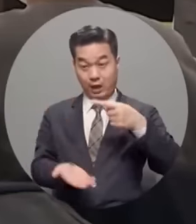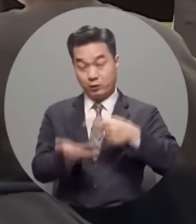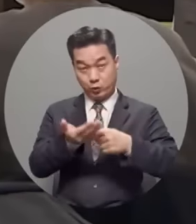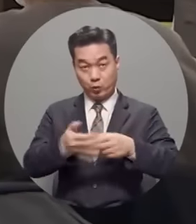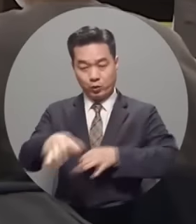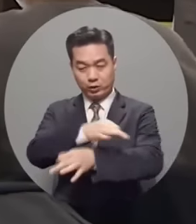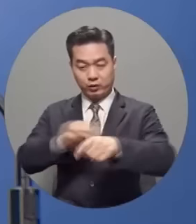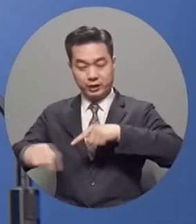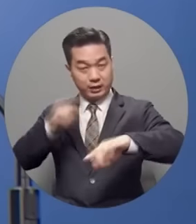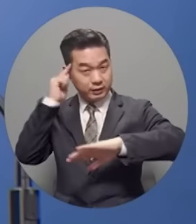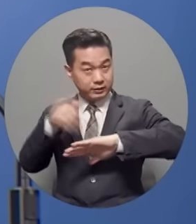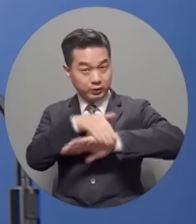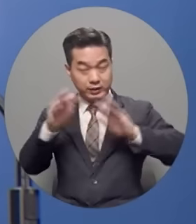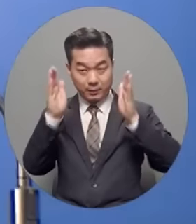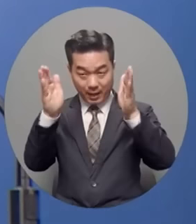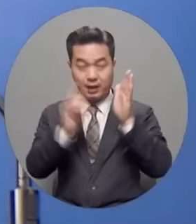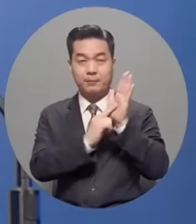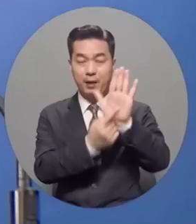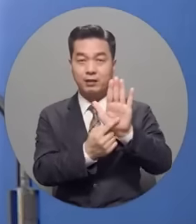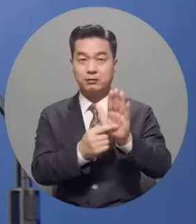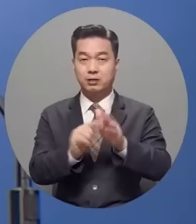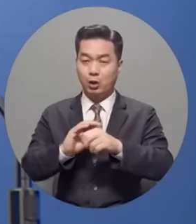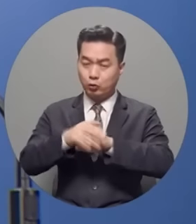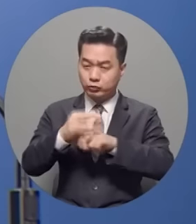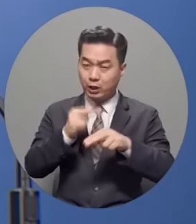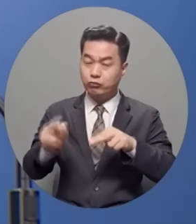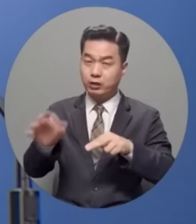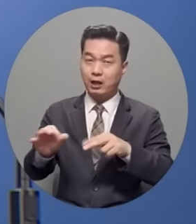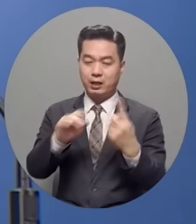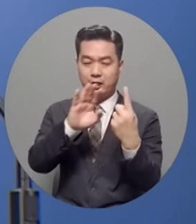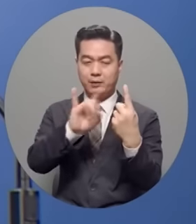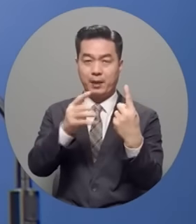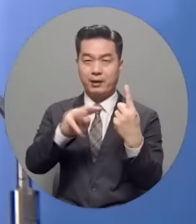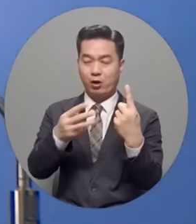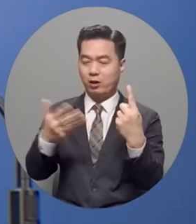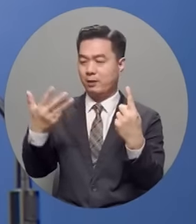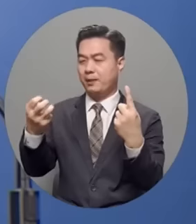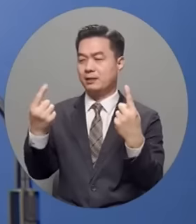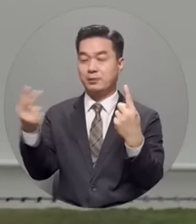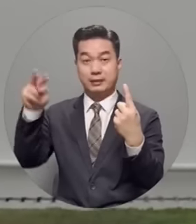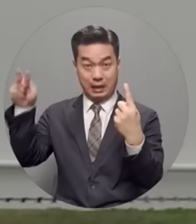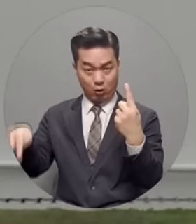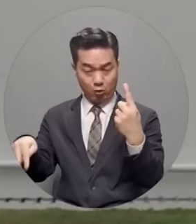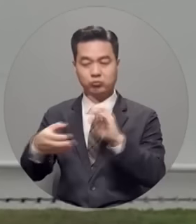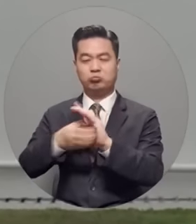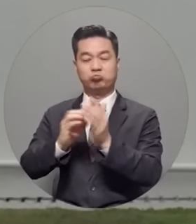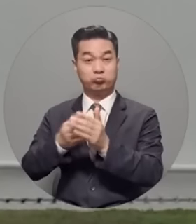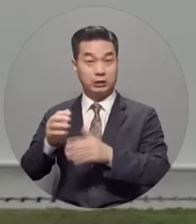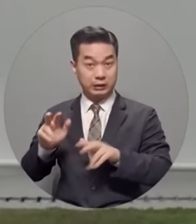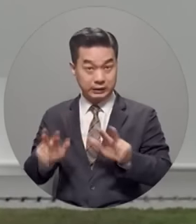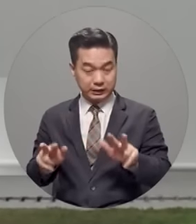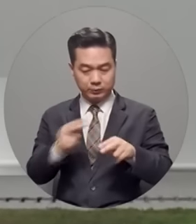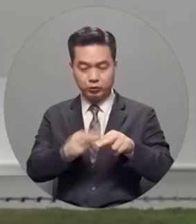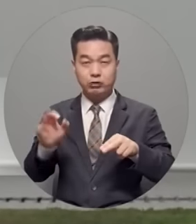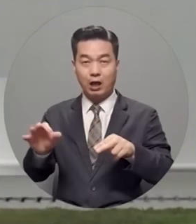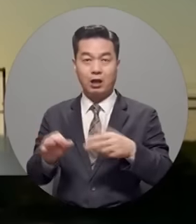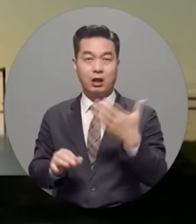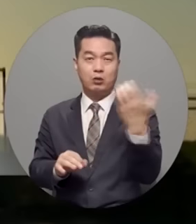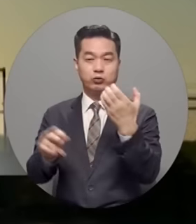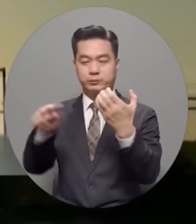방향을 발표할 때만 해도 국제 유가가 배럴당 81달러 정도를 유지할 것으로 봤습니다. 하지만 유가는 이미 90달러